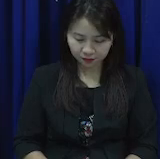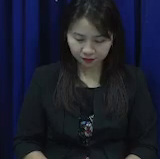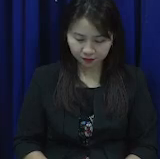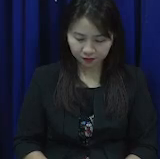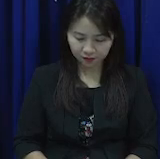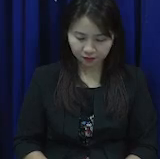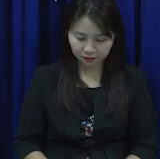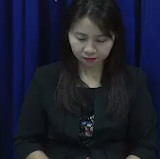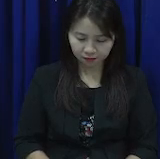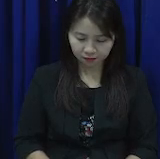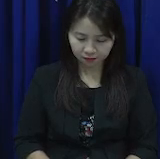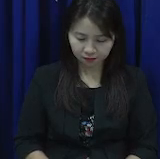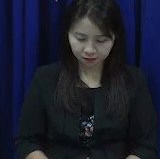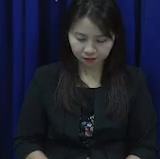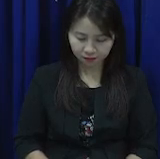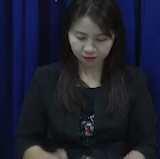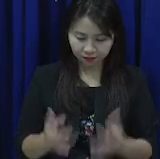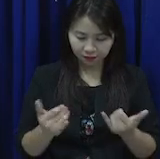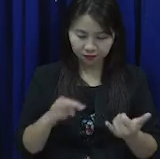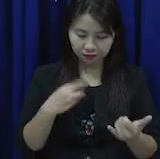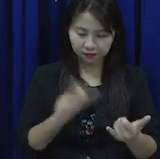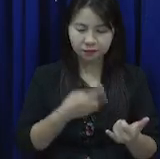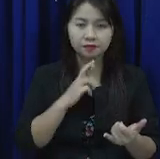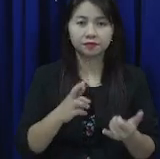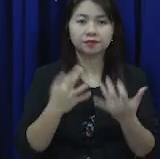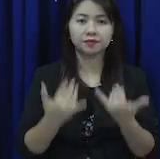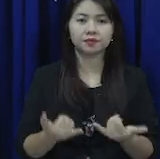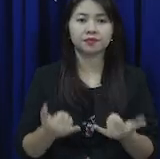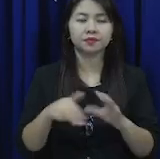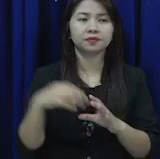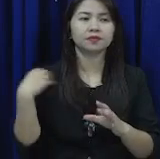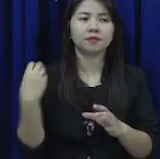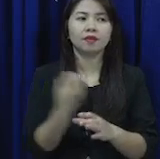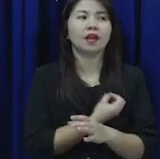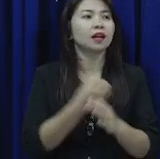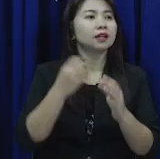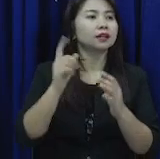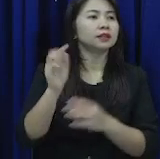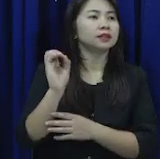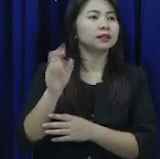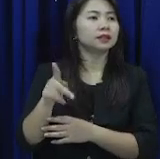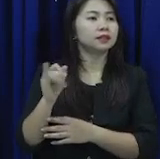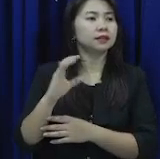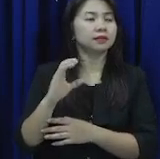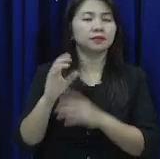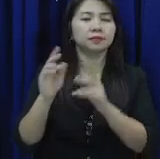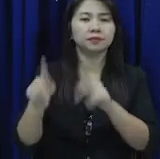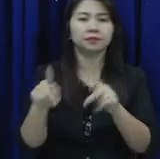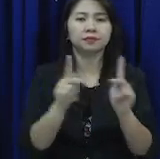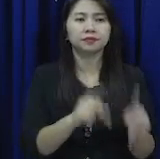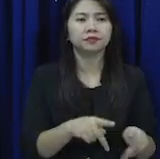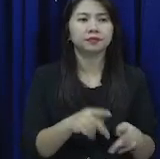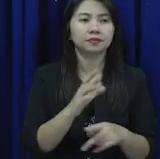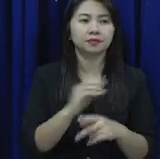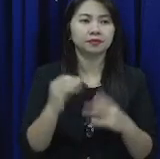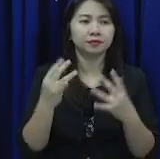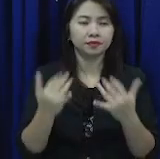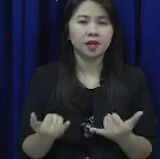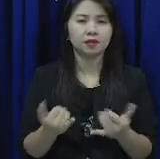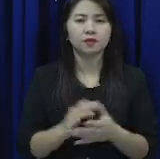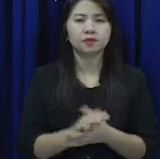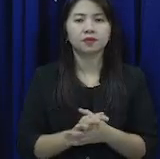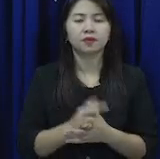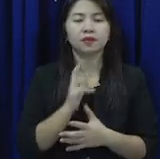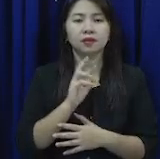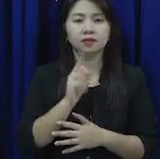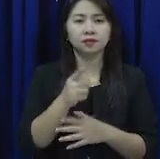nationwide worldwide still we are on our topic for the young people cultivate and motivate the question is na-motivate na ba sa inyo ang